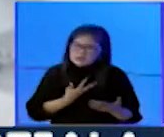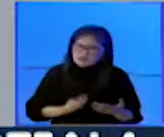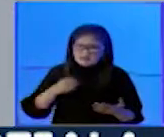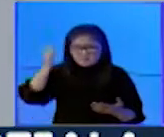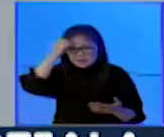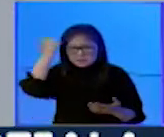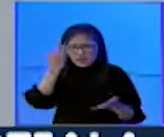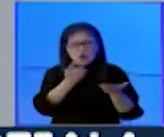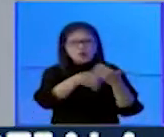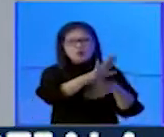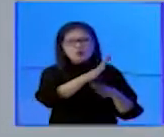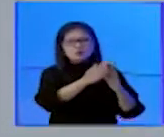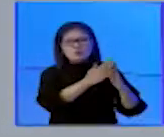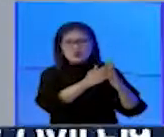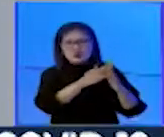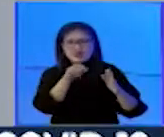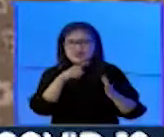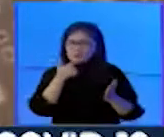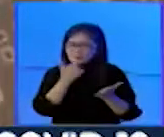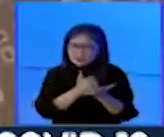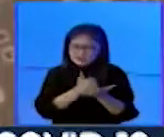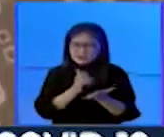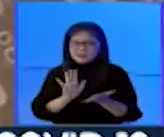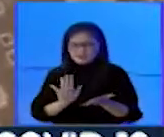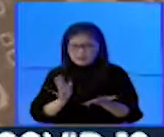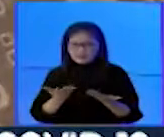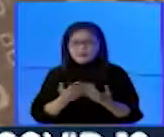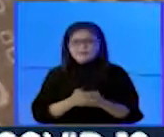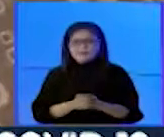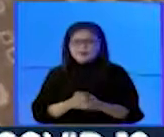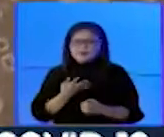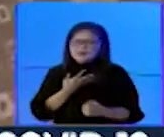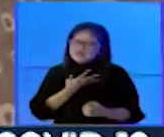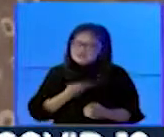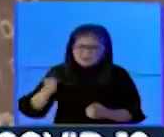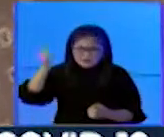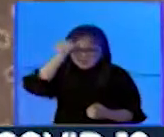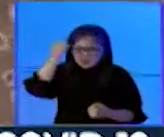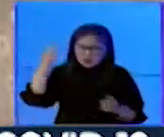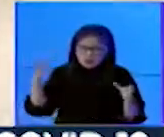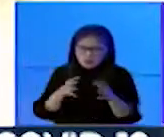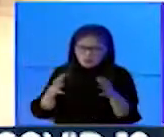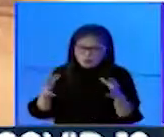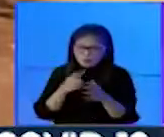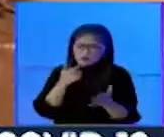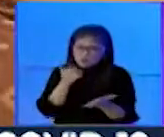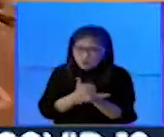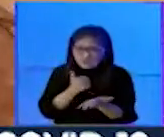keluar rumah untuk yang nggak penting gitu loh. Menyesal untuk kita kumpul-kumpul yang sebenarnya nggak perlu kita lakukan untuk saat ini doang.